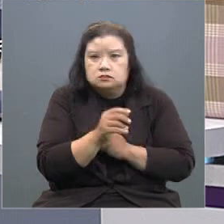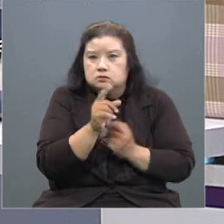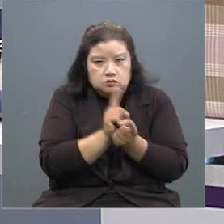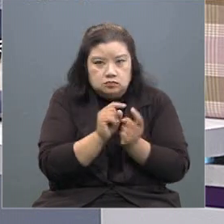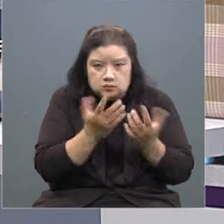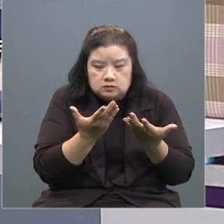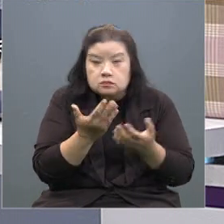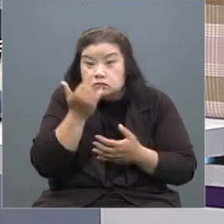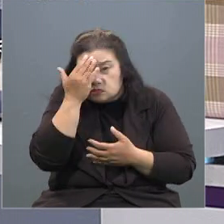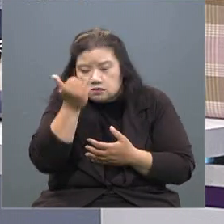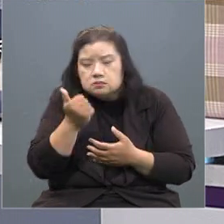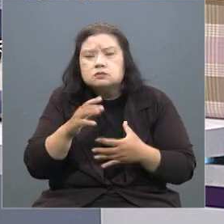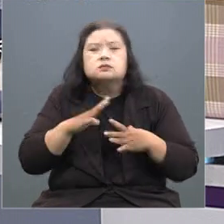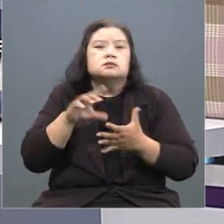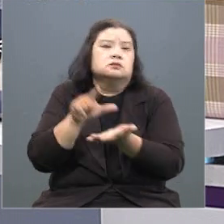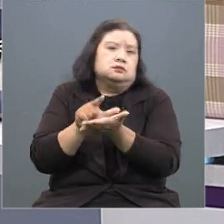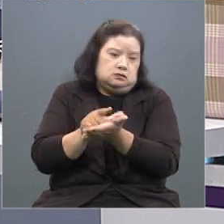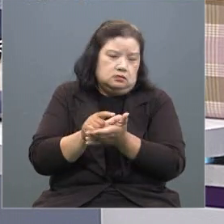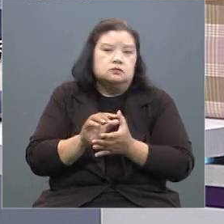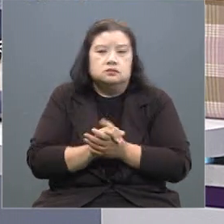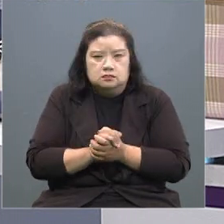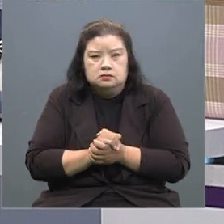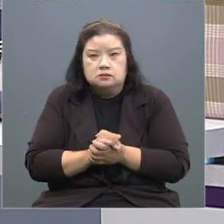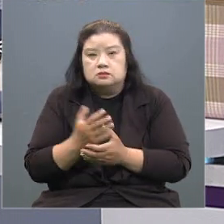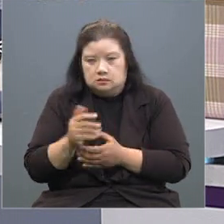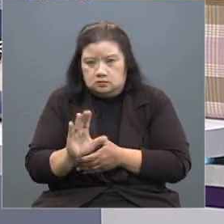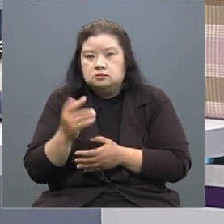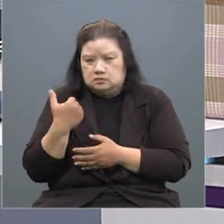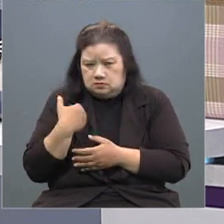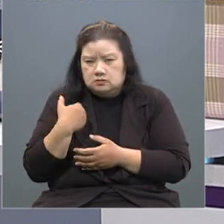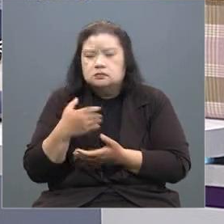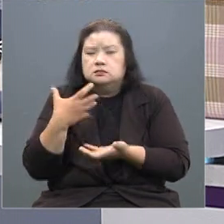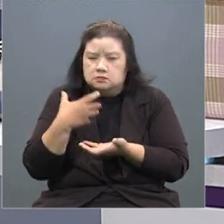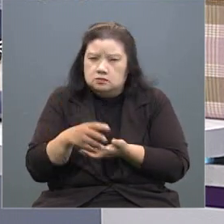การลาพักร้อนนั่นเองนะคะติดตามกันต่อสำหรับในประเด็นนี้นะยังอีกยาวๆทีเดียวแต่ว่าสิ่งที่